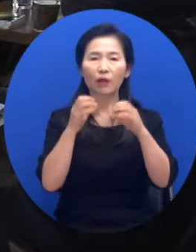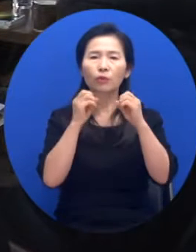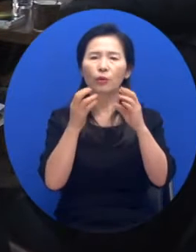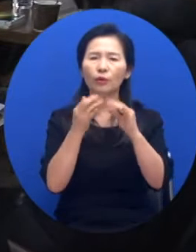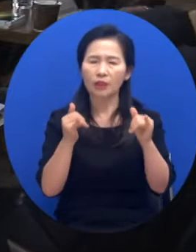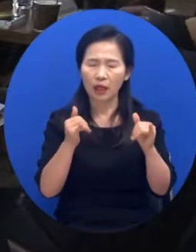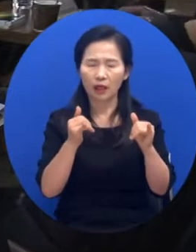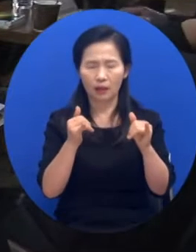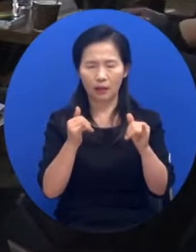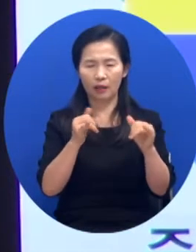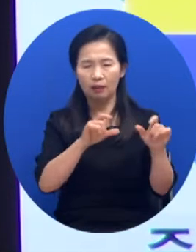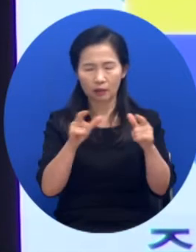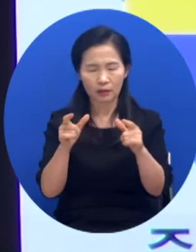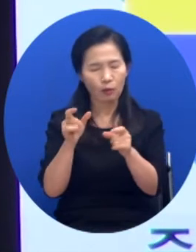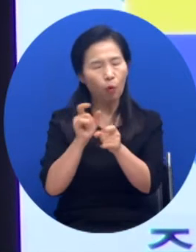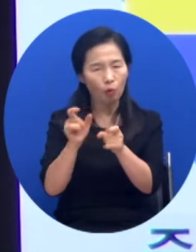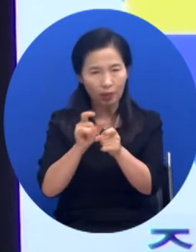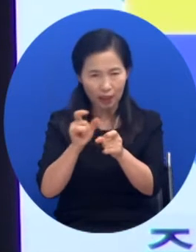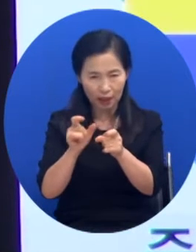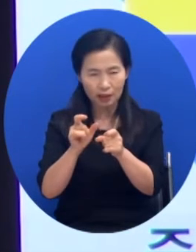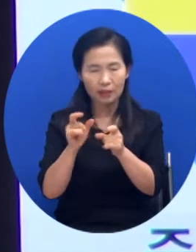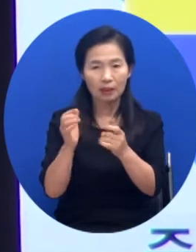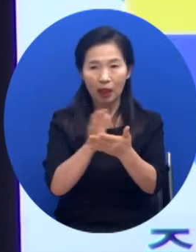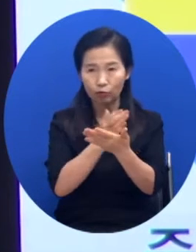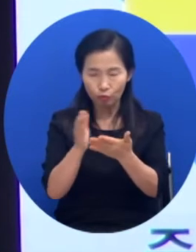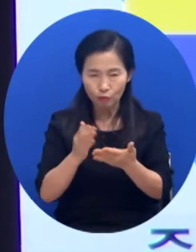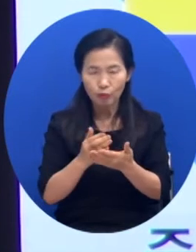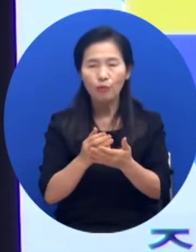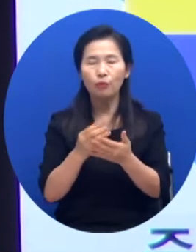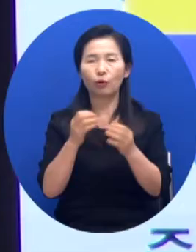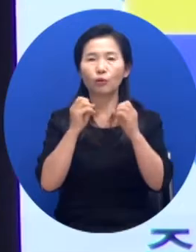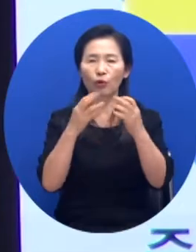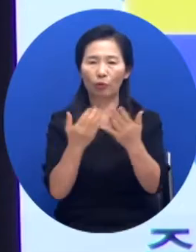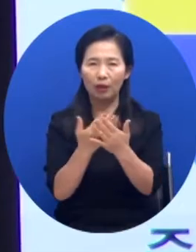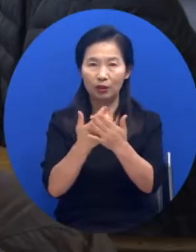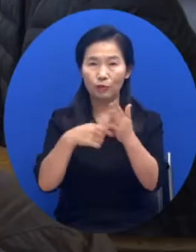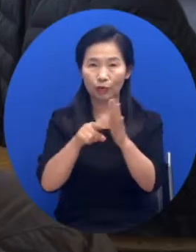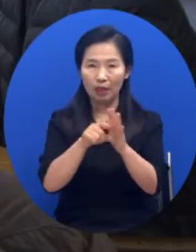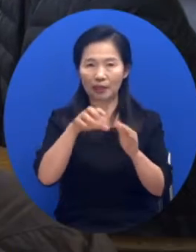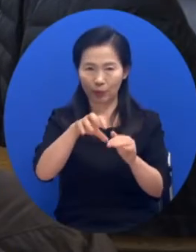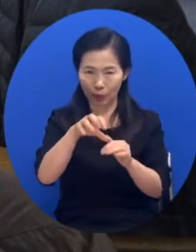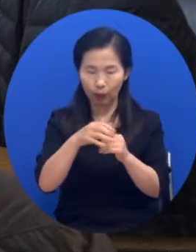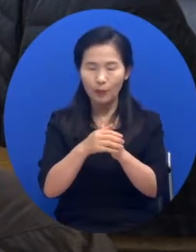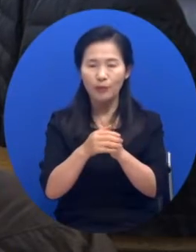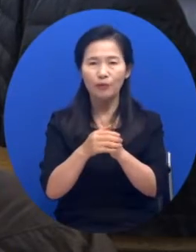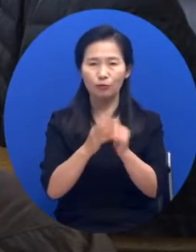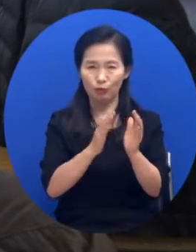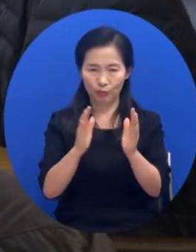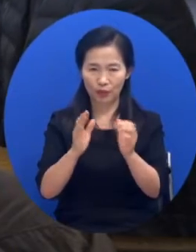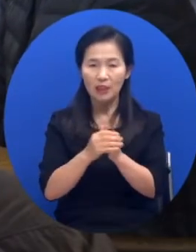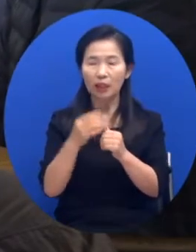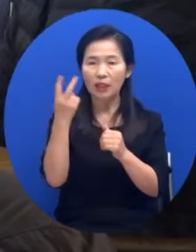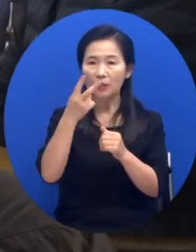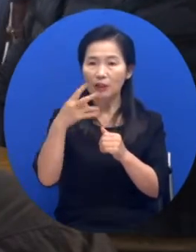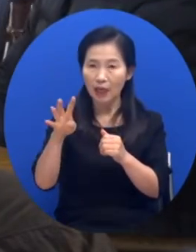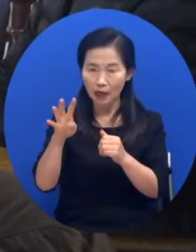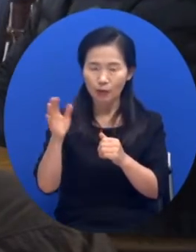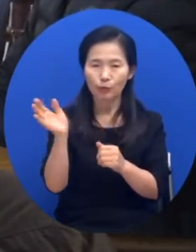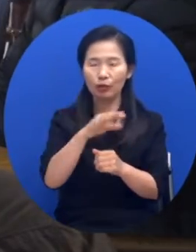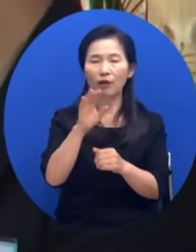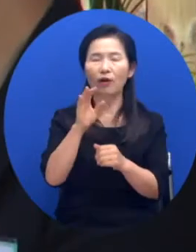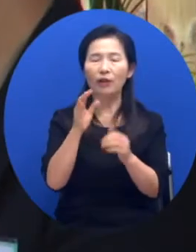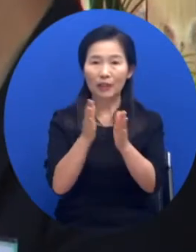선교사들의 선교 현장 고민을 나누고 선교 발전을 도모하고자 하는 자리가 마련됐습니다. 2004년부터 시작된 방콕